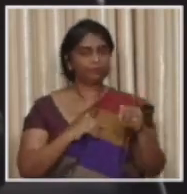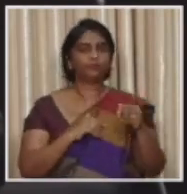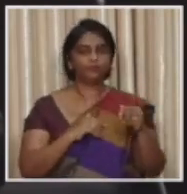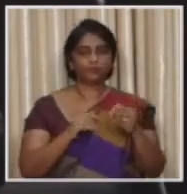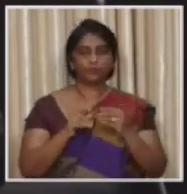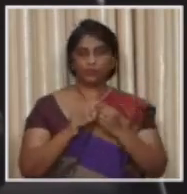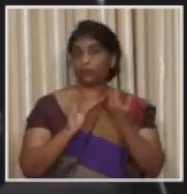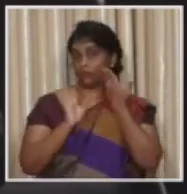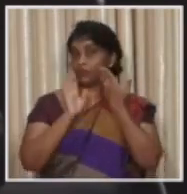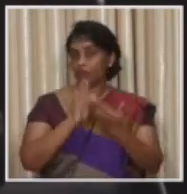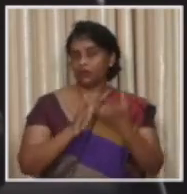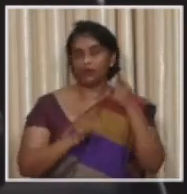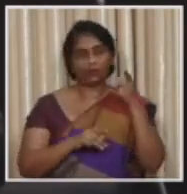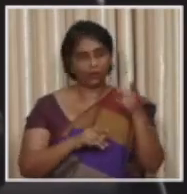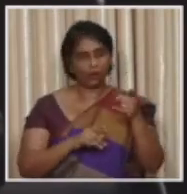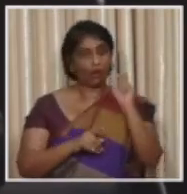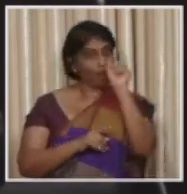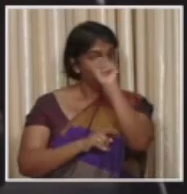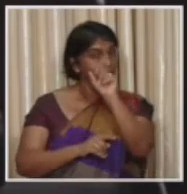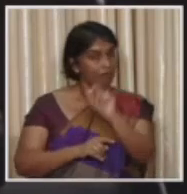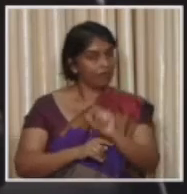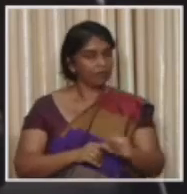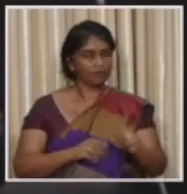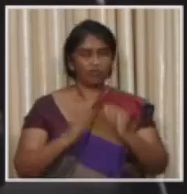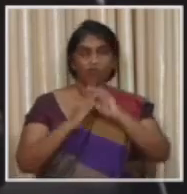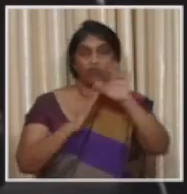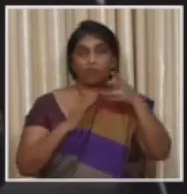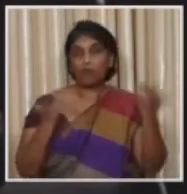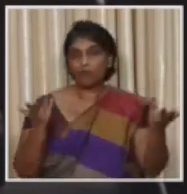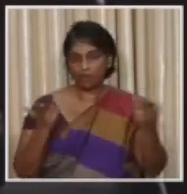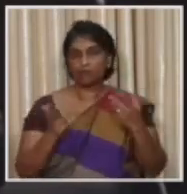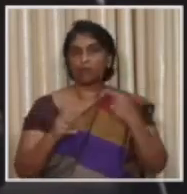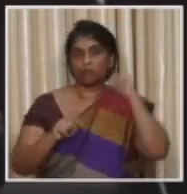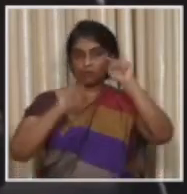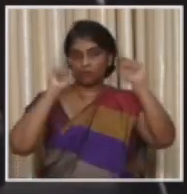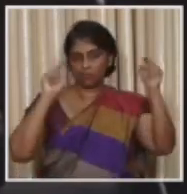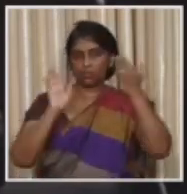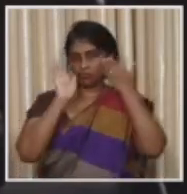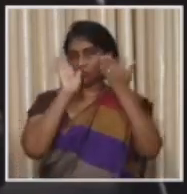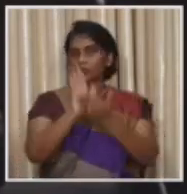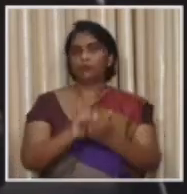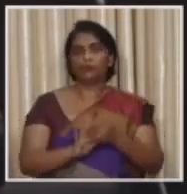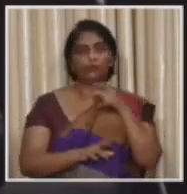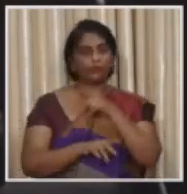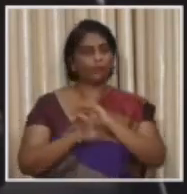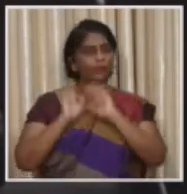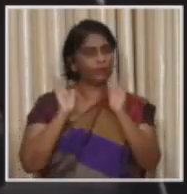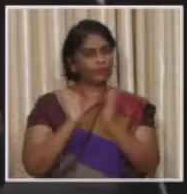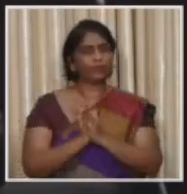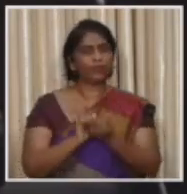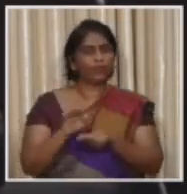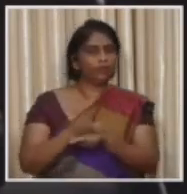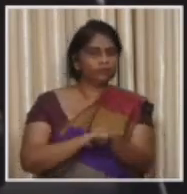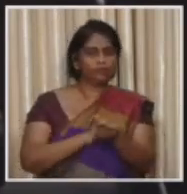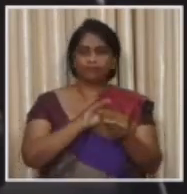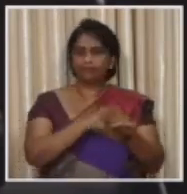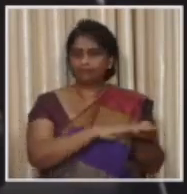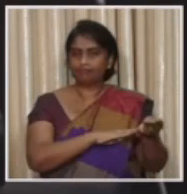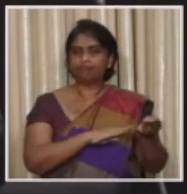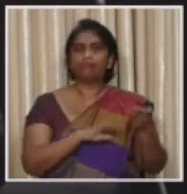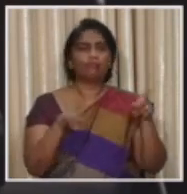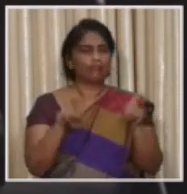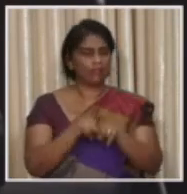එකතු කරන්නම්. ඔබතුමාට නං වශයෙන් සහ ගම් වශයෙන් ඒ ස්ථාන වශයෙන් ඉදිරි කාලේ එකතු කරන්නම්. මේව ඔක්කොම කප්පන් එහෙම නැත්තම්